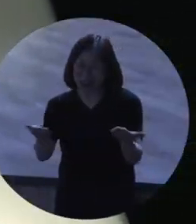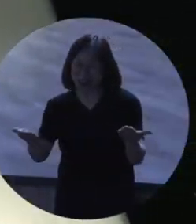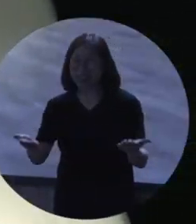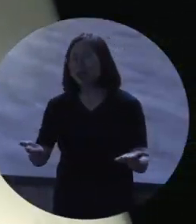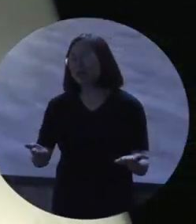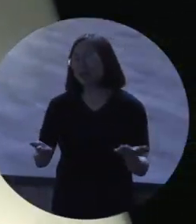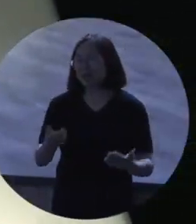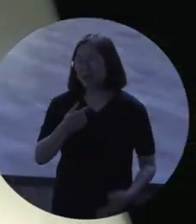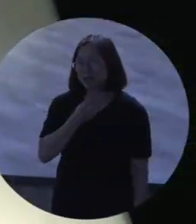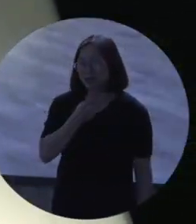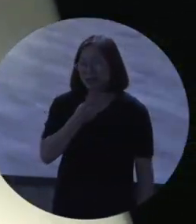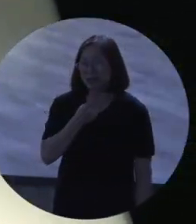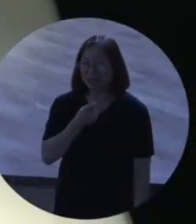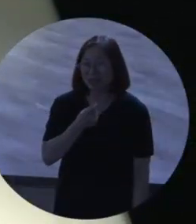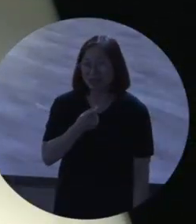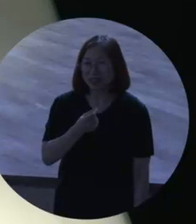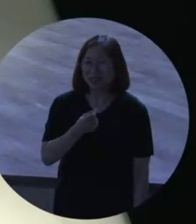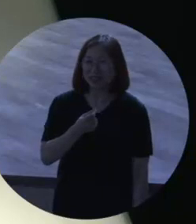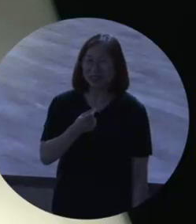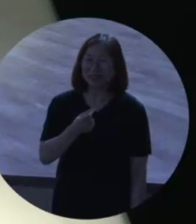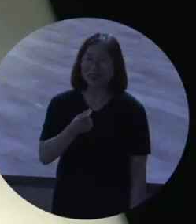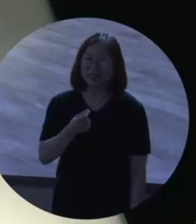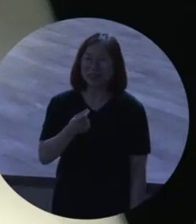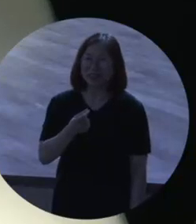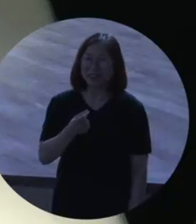보고 싶어.